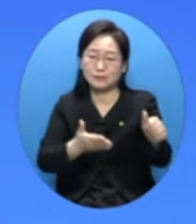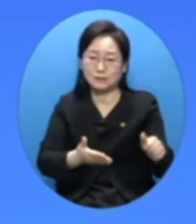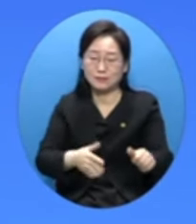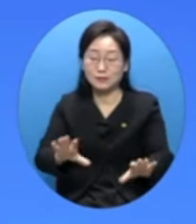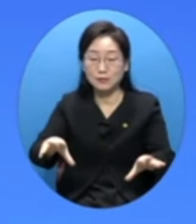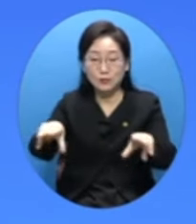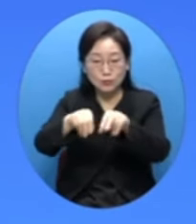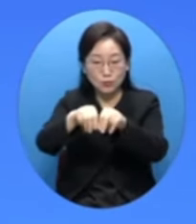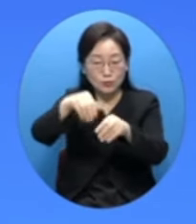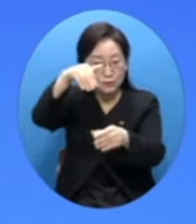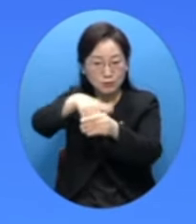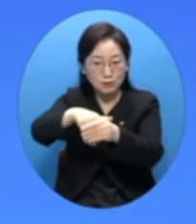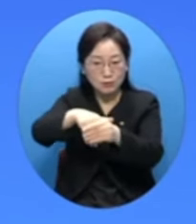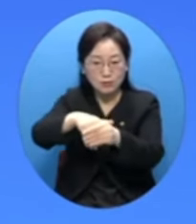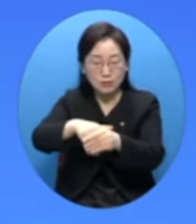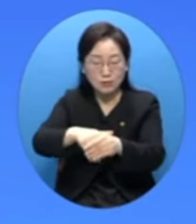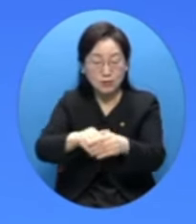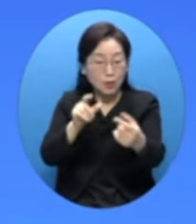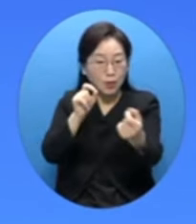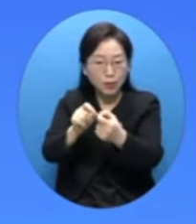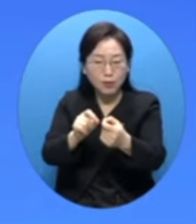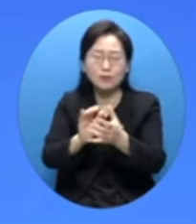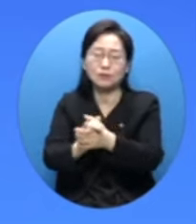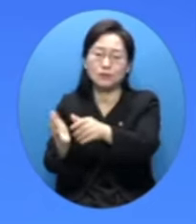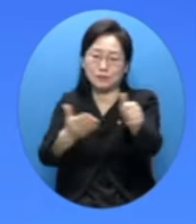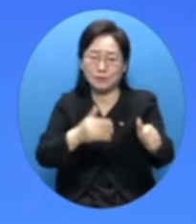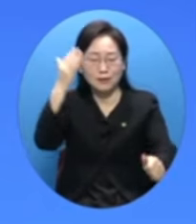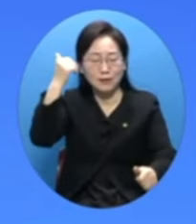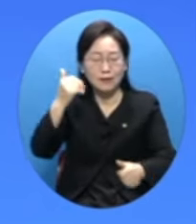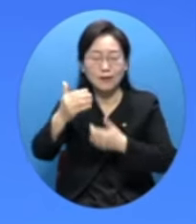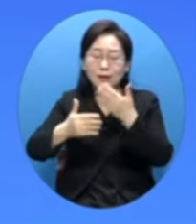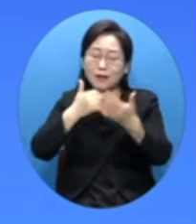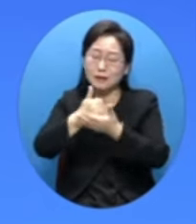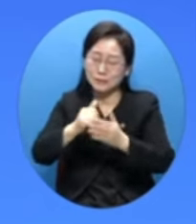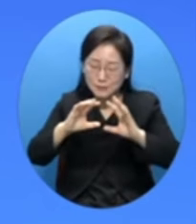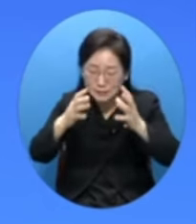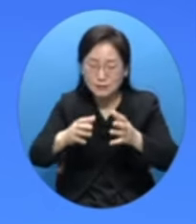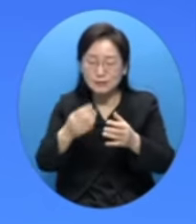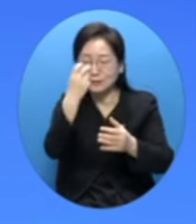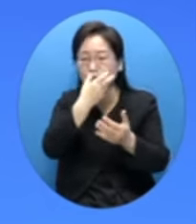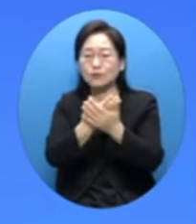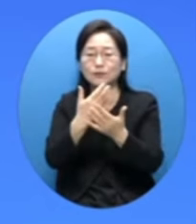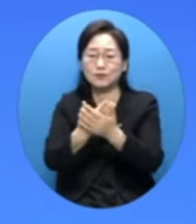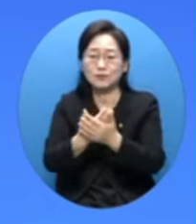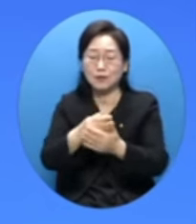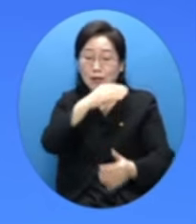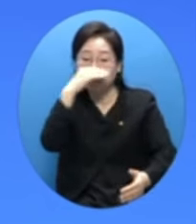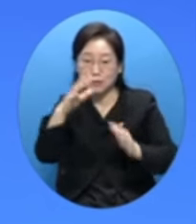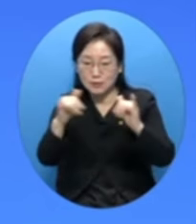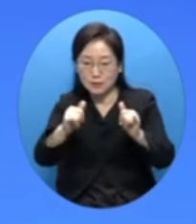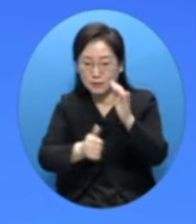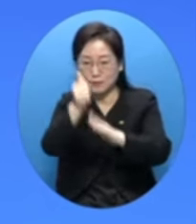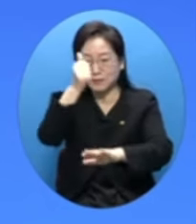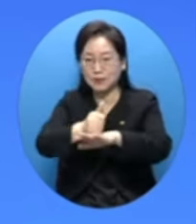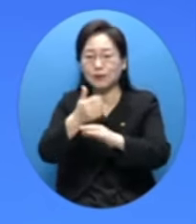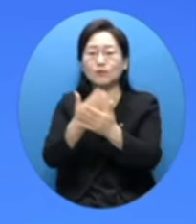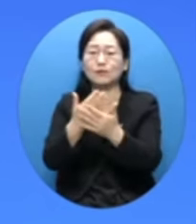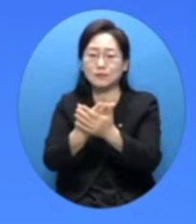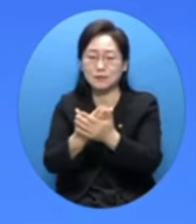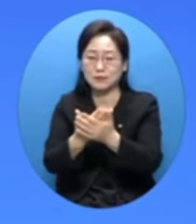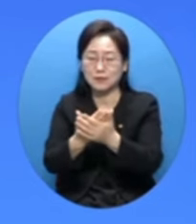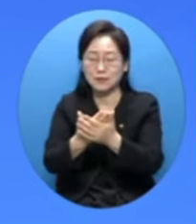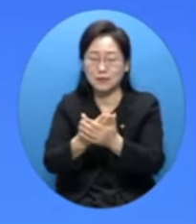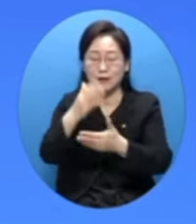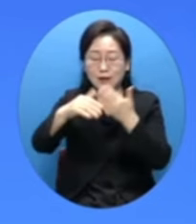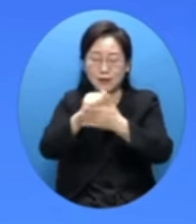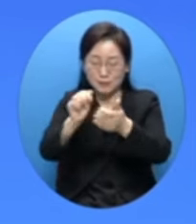총선을 앞두고 우리가 기도해야 되는 것입니다. 하나님 우리 대한민국을 지켜주시고 이번 총선에 바른 사람들이 세워지게 하여 주옵소서. 하나님을